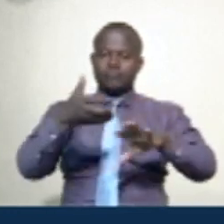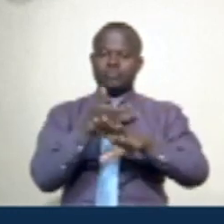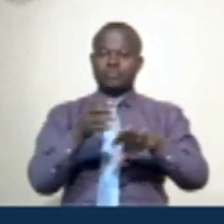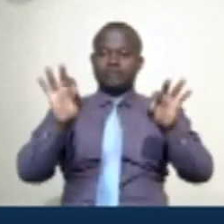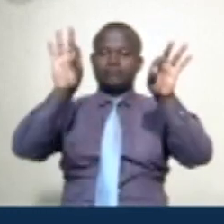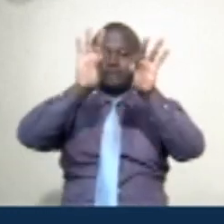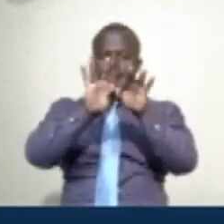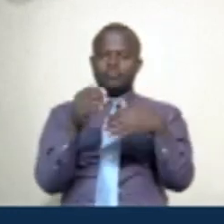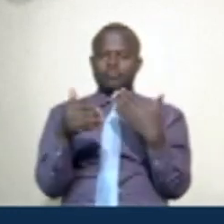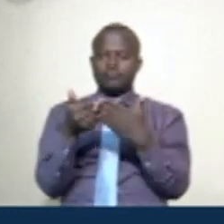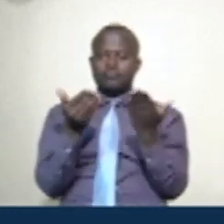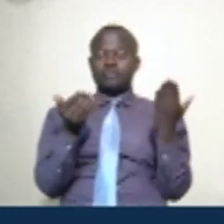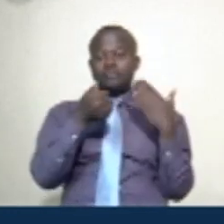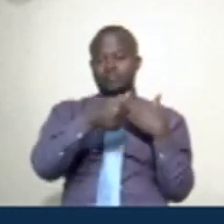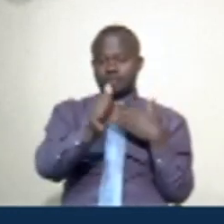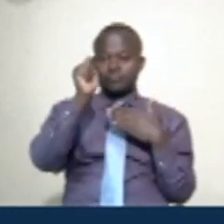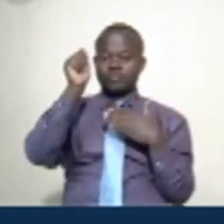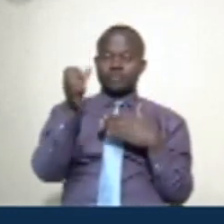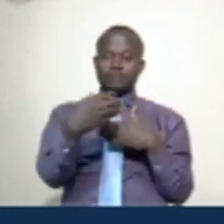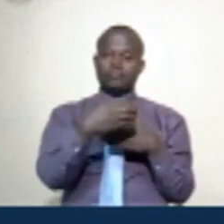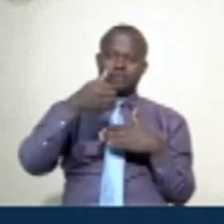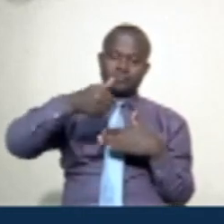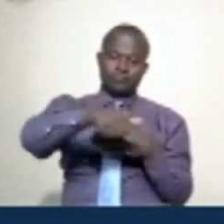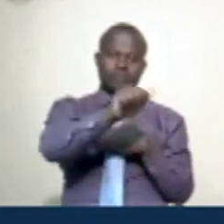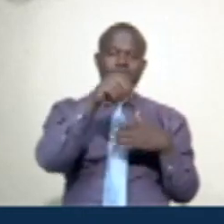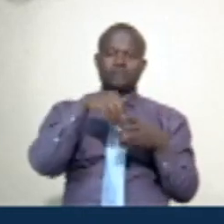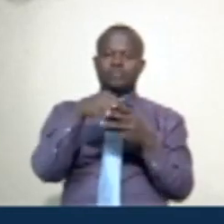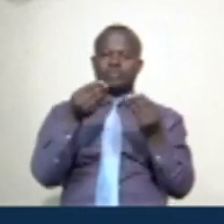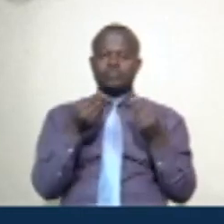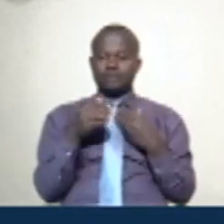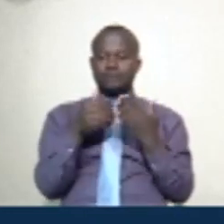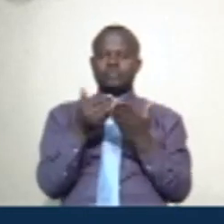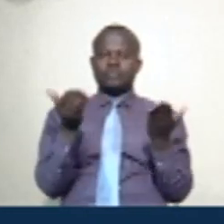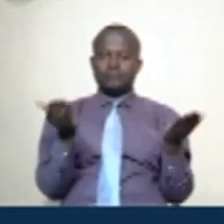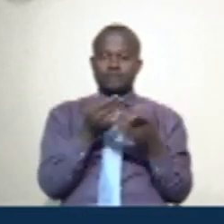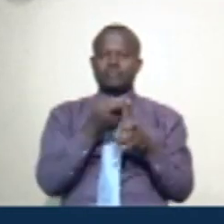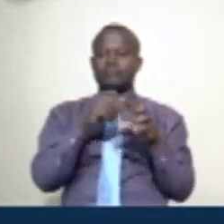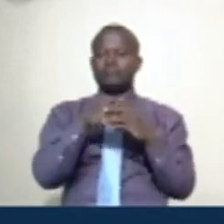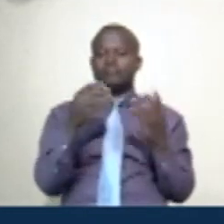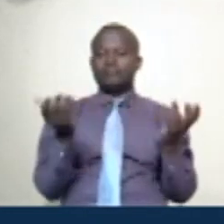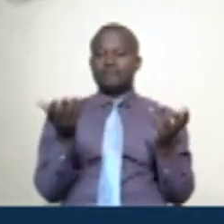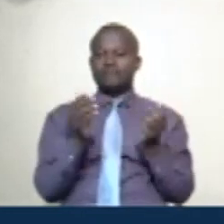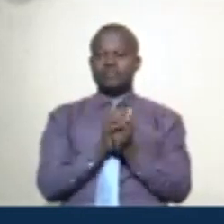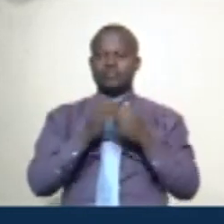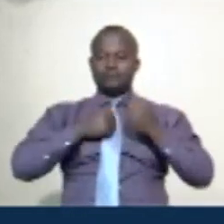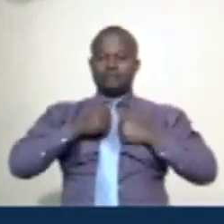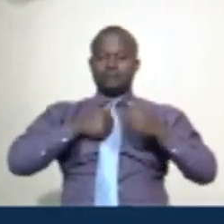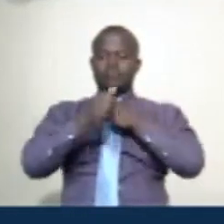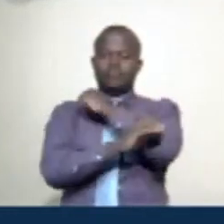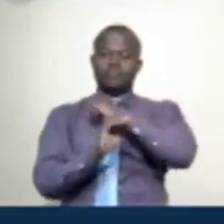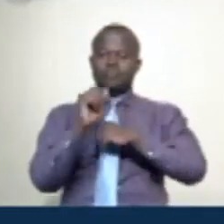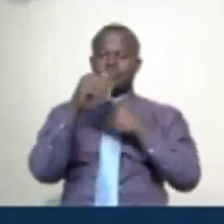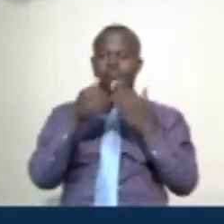acukura amabuye y'agaciro ayo makampani niyo aduha inkomoko y'amabuye y'agaciro tujya muri hanze u Rwanda nicyo gihugu cya